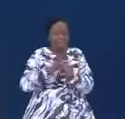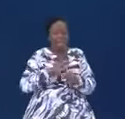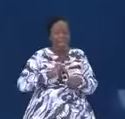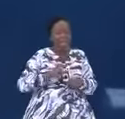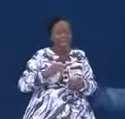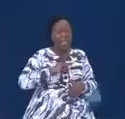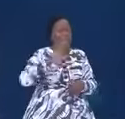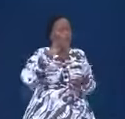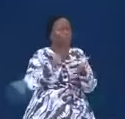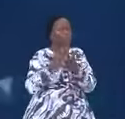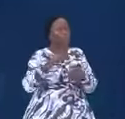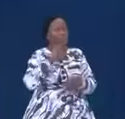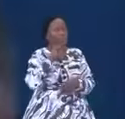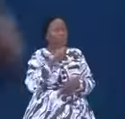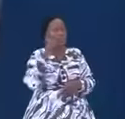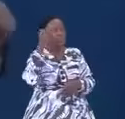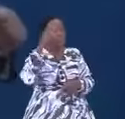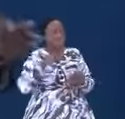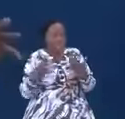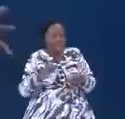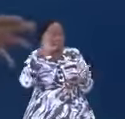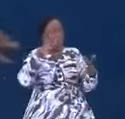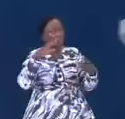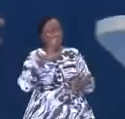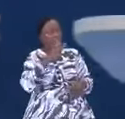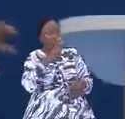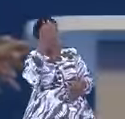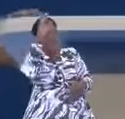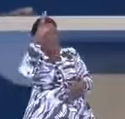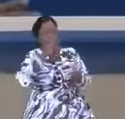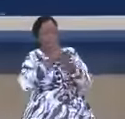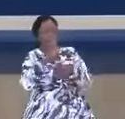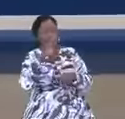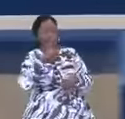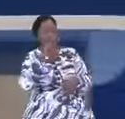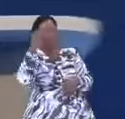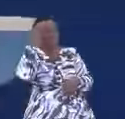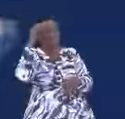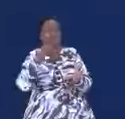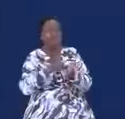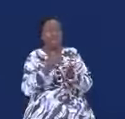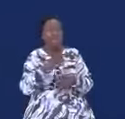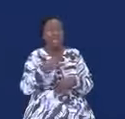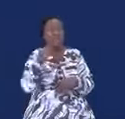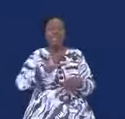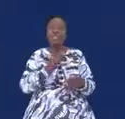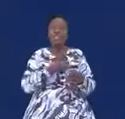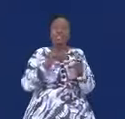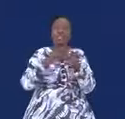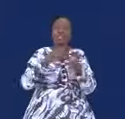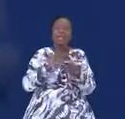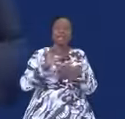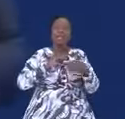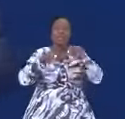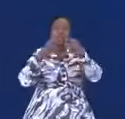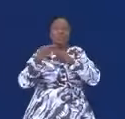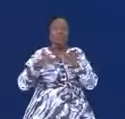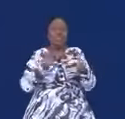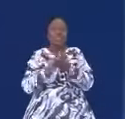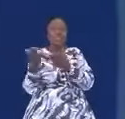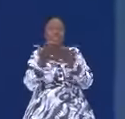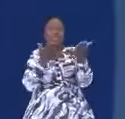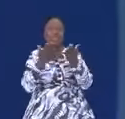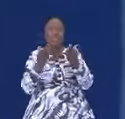un moment ne doit pas savoir cela je suis allé faire ce sacrifice maintenant je me sens coupable ça c'est cette